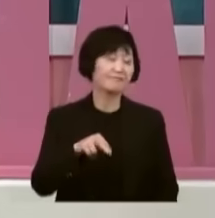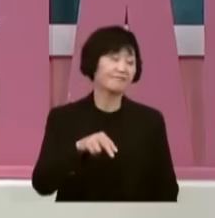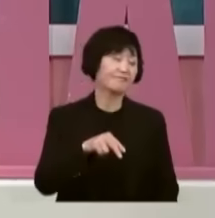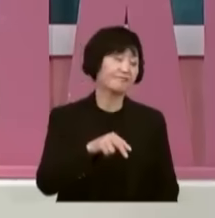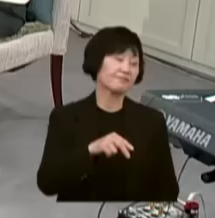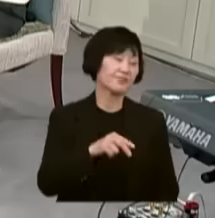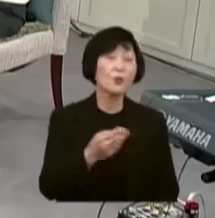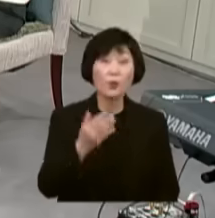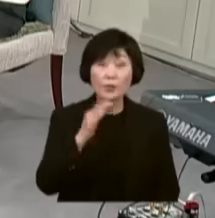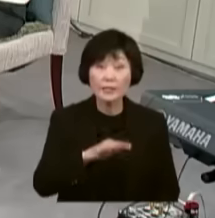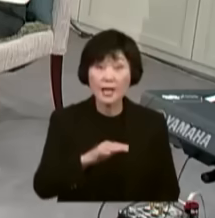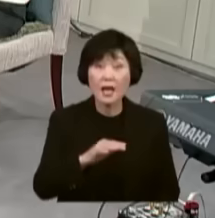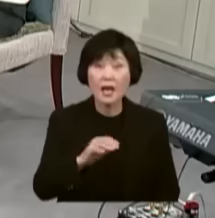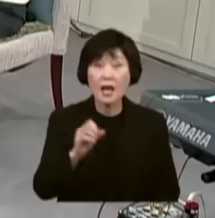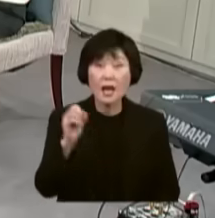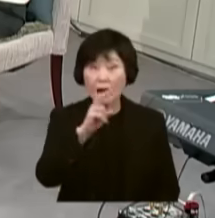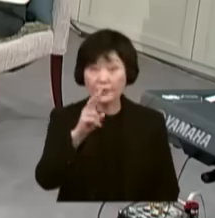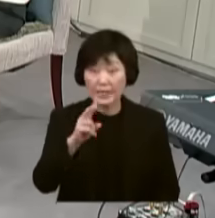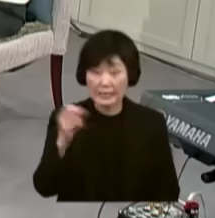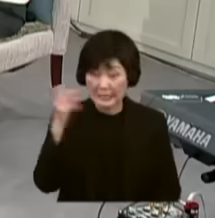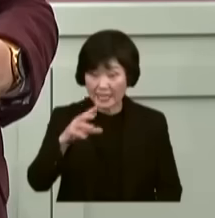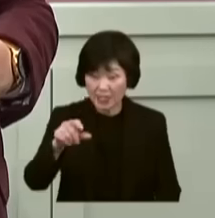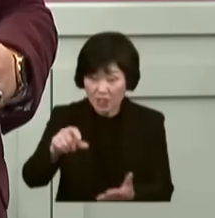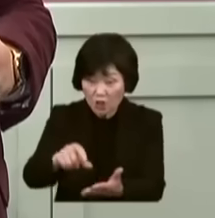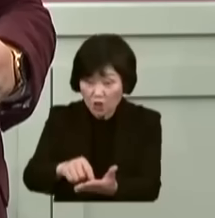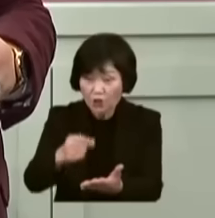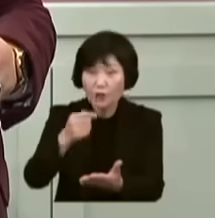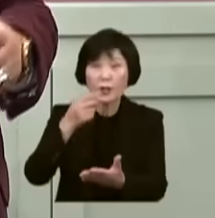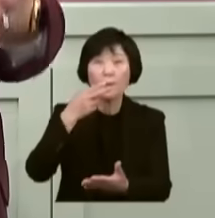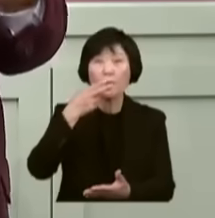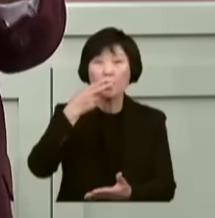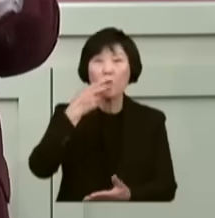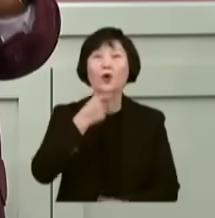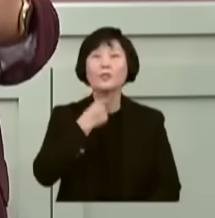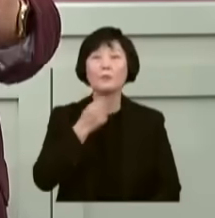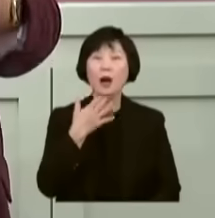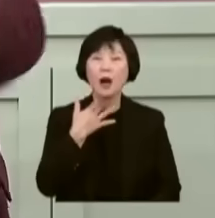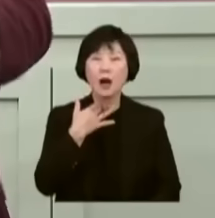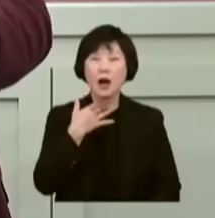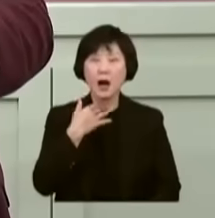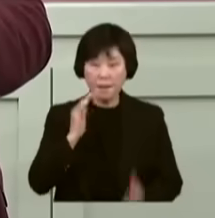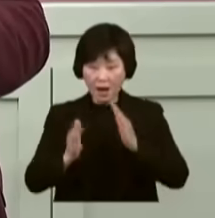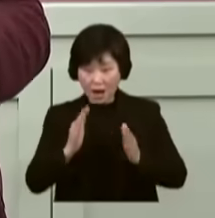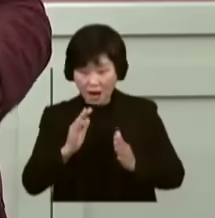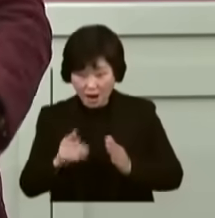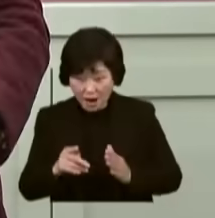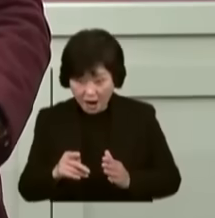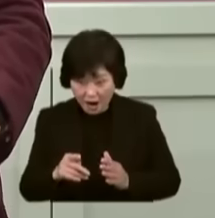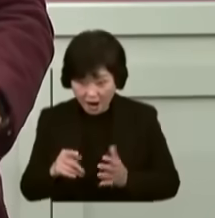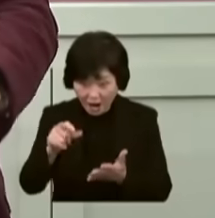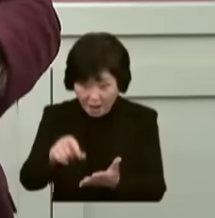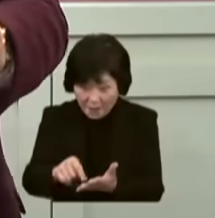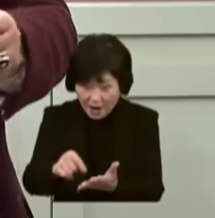나오는데 갑자기 주워서 피고 싶을 정도로 다시 욕구가. 그래서 다시 갔대요. 갔어. 주워서